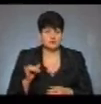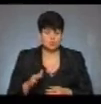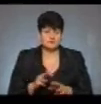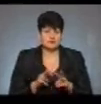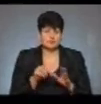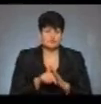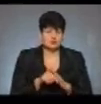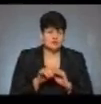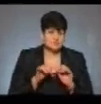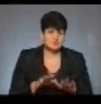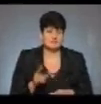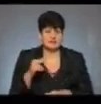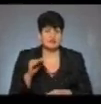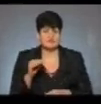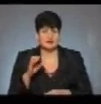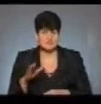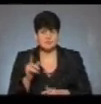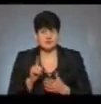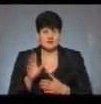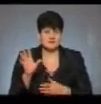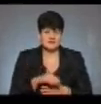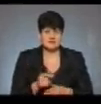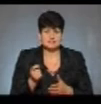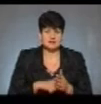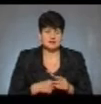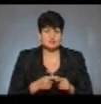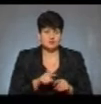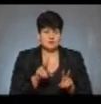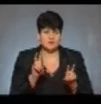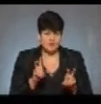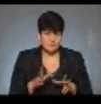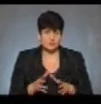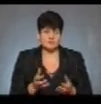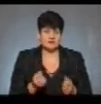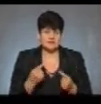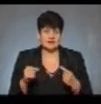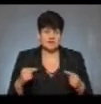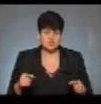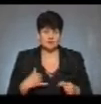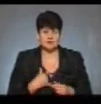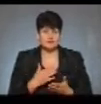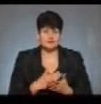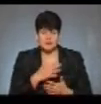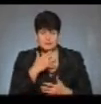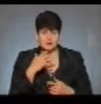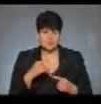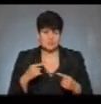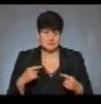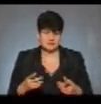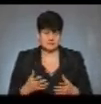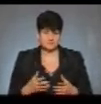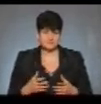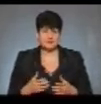справ, ДФС повинні всі закрити ту тему і братися за інше. В нас є ще дуже багато сфер тіньових.